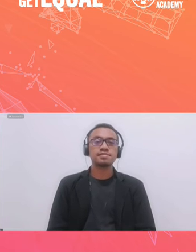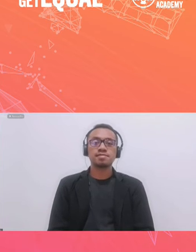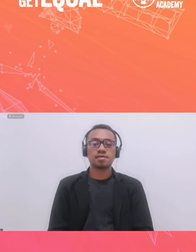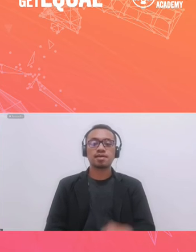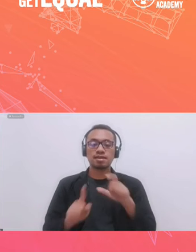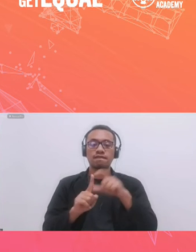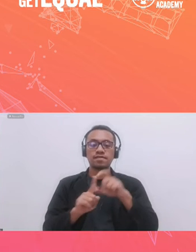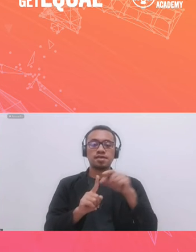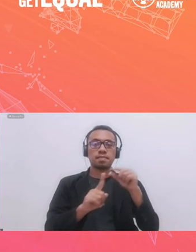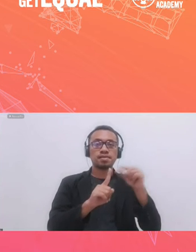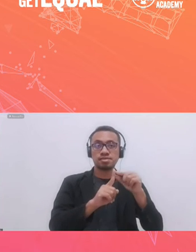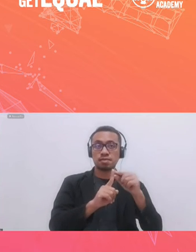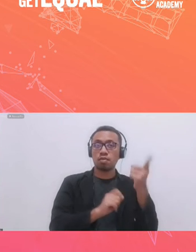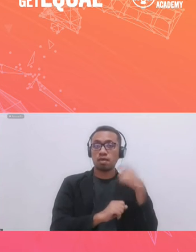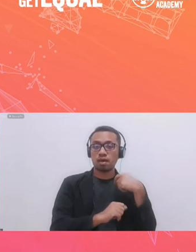Ayo dong.